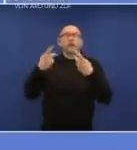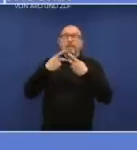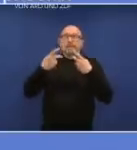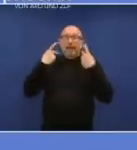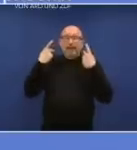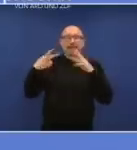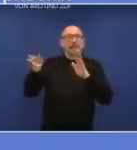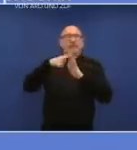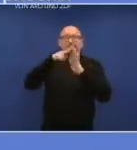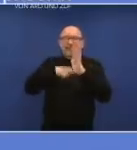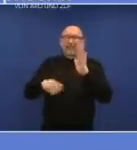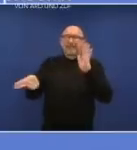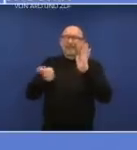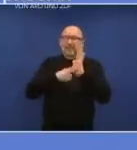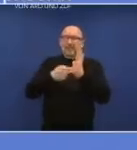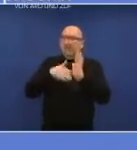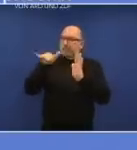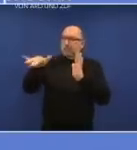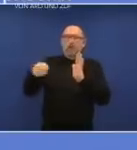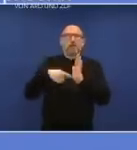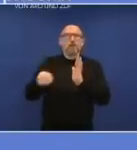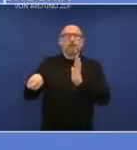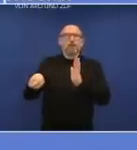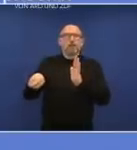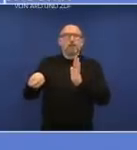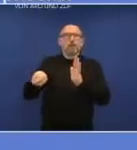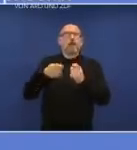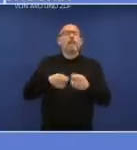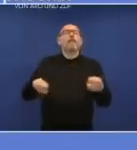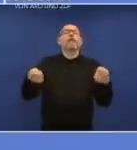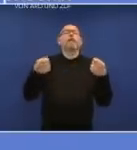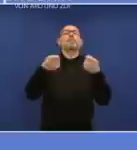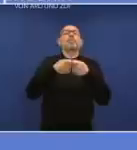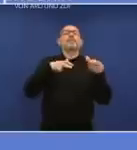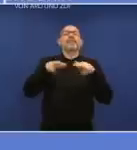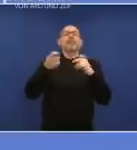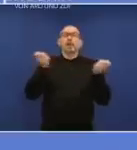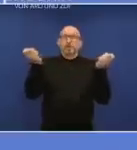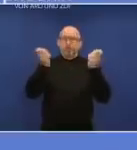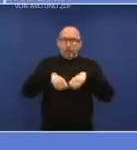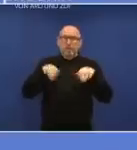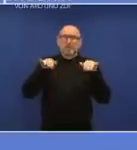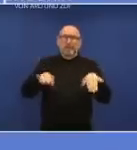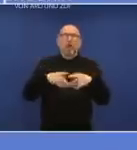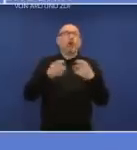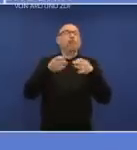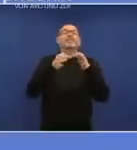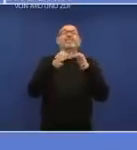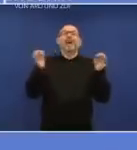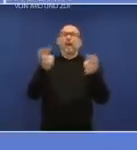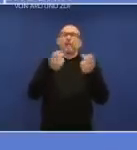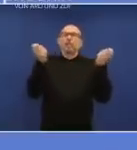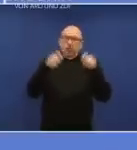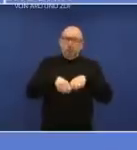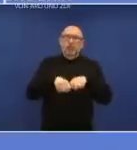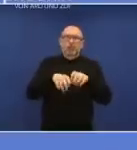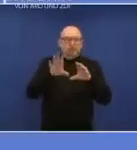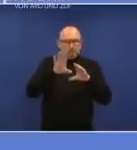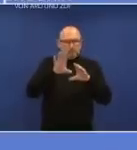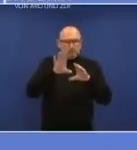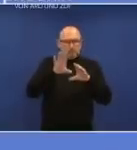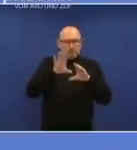diese zertifizierten Masken haben, nach Beschluss des der Bundesregierung und des Bundestages, das ist doch eine gute